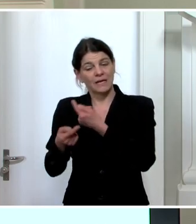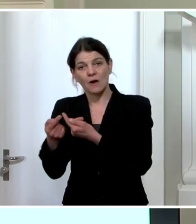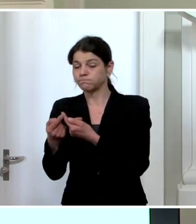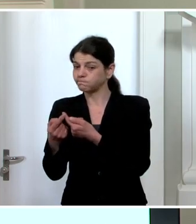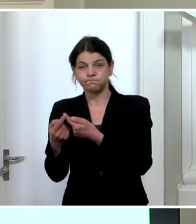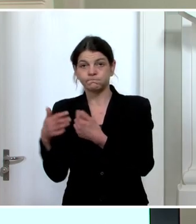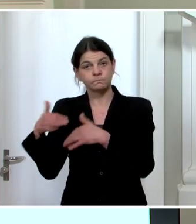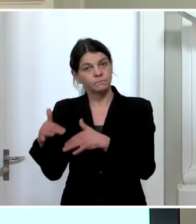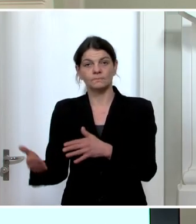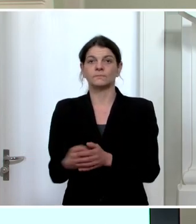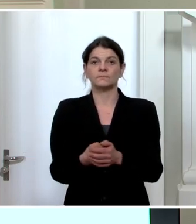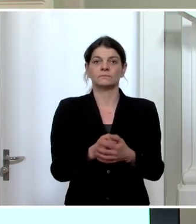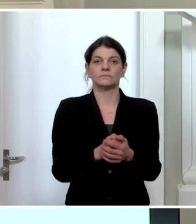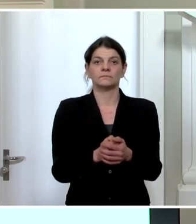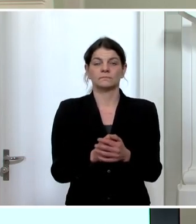schlecht.